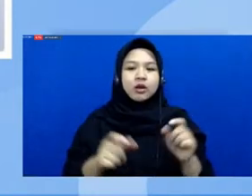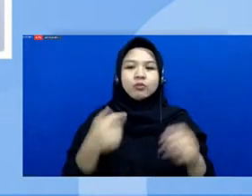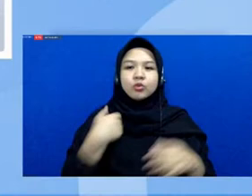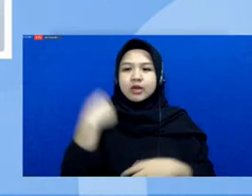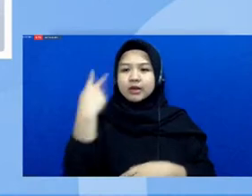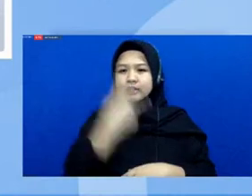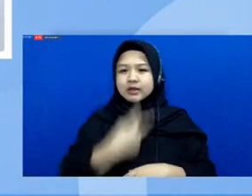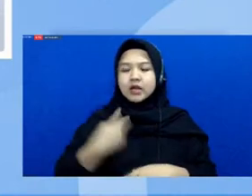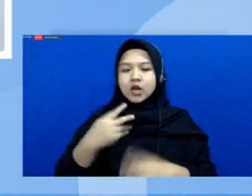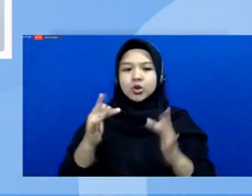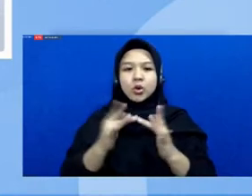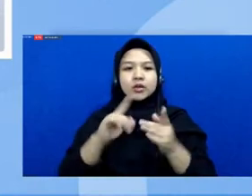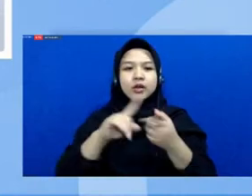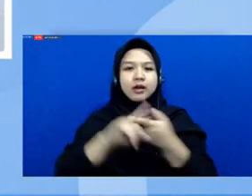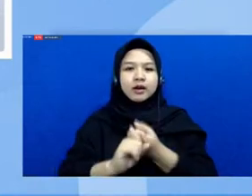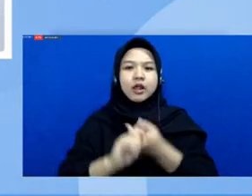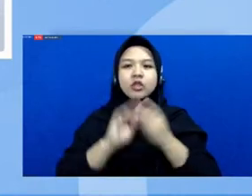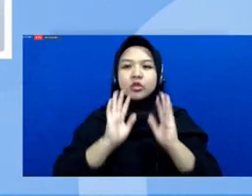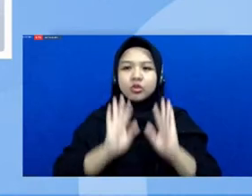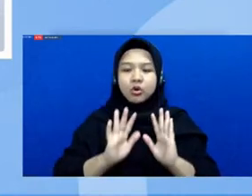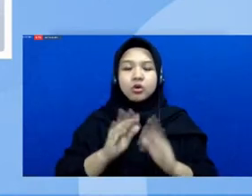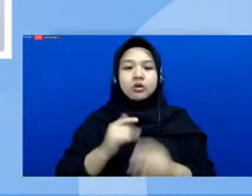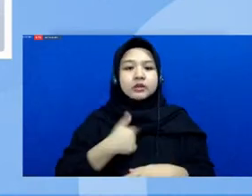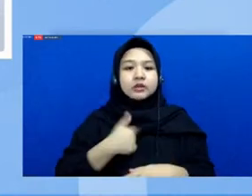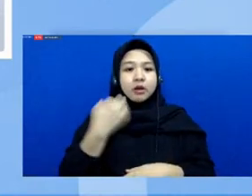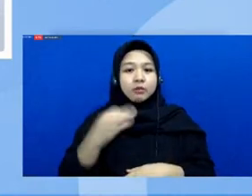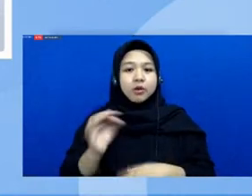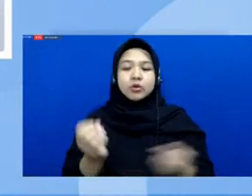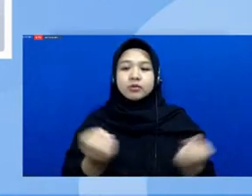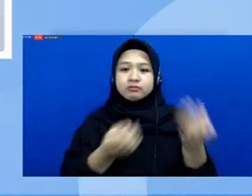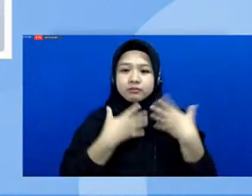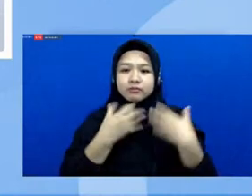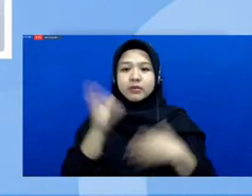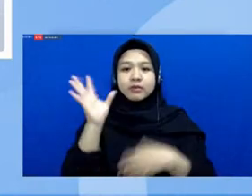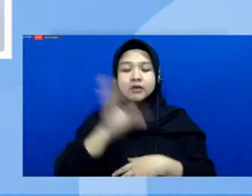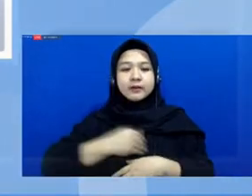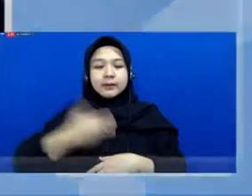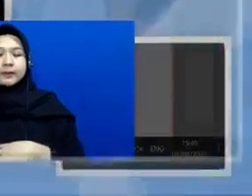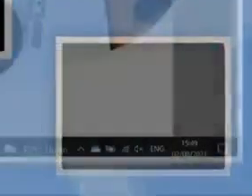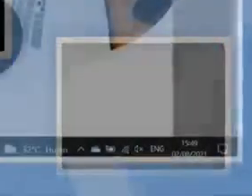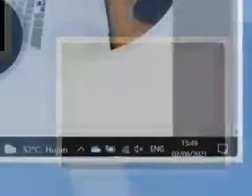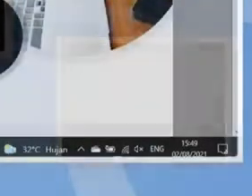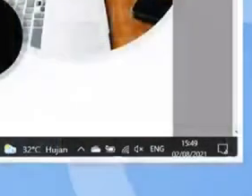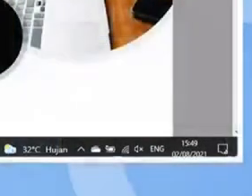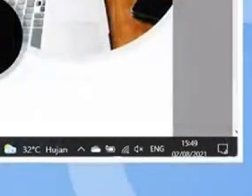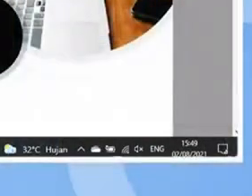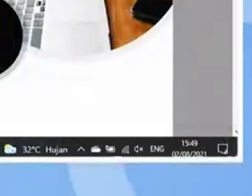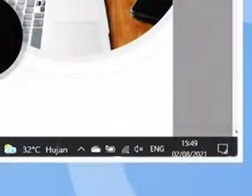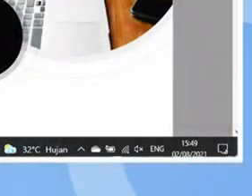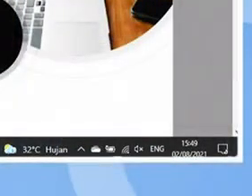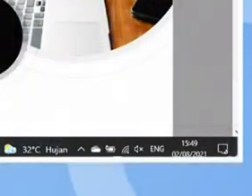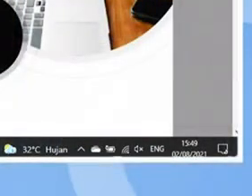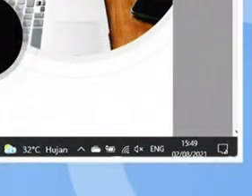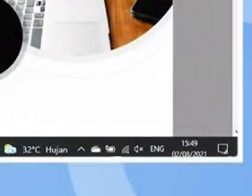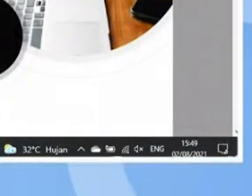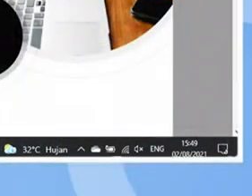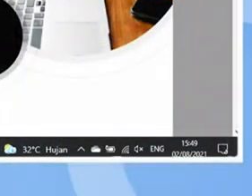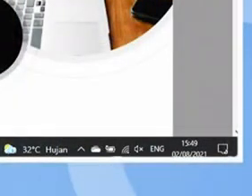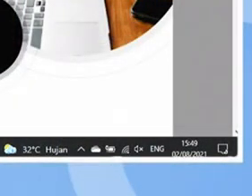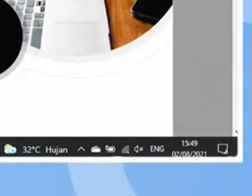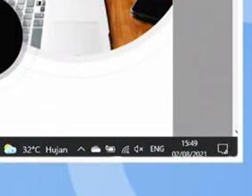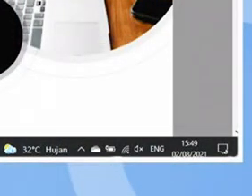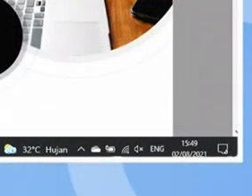kontak erat saja. Nah, ini saya baru diupdate lagi ya beberapa hari terakhir begitu. Itu yang pertama. Kemudian yang kedua, kemampuan tracing